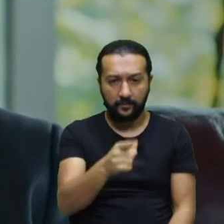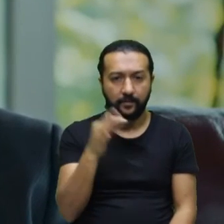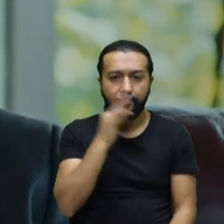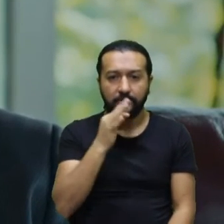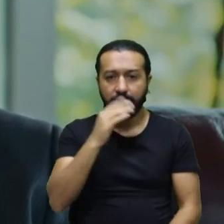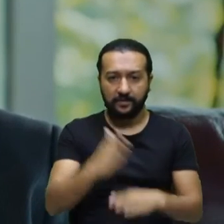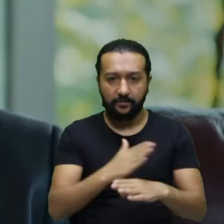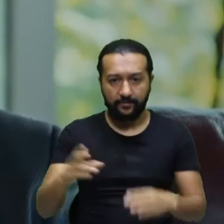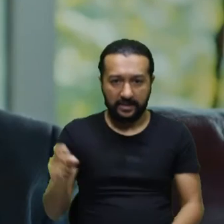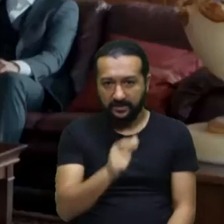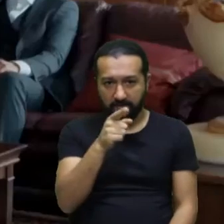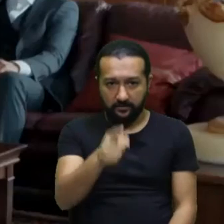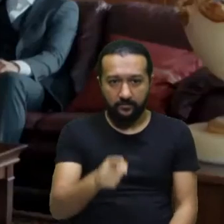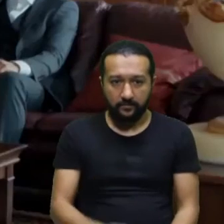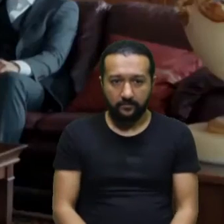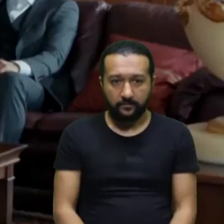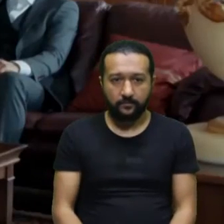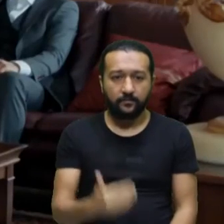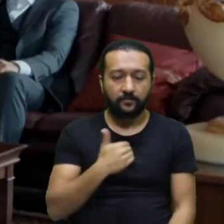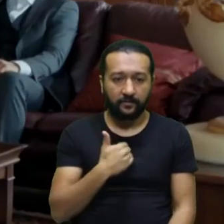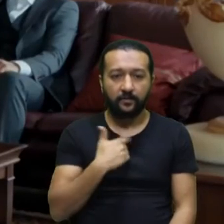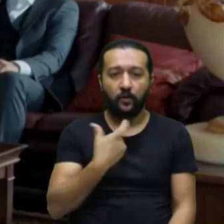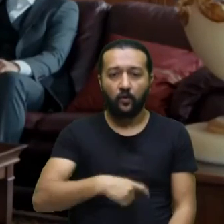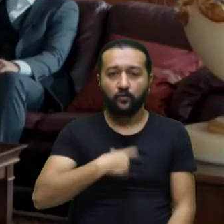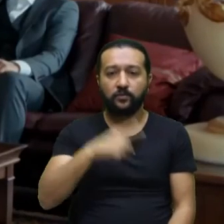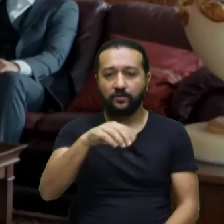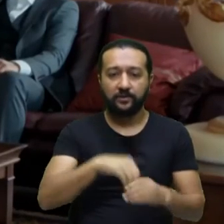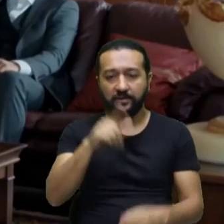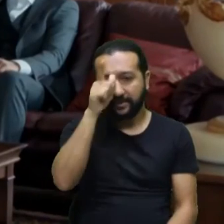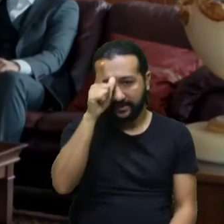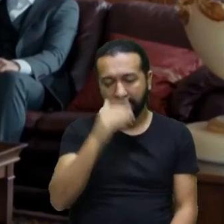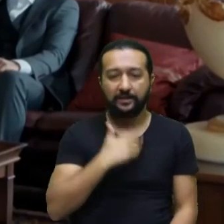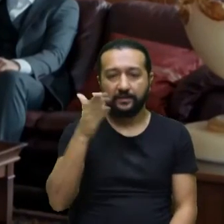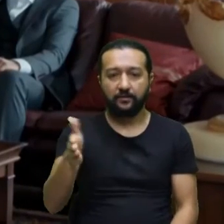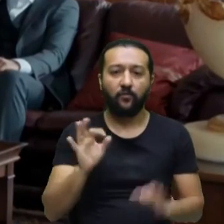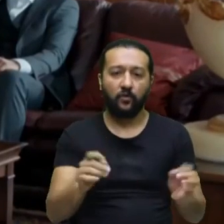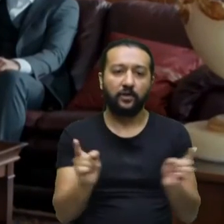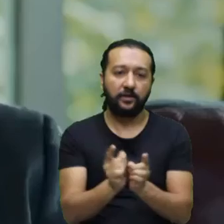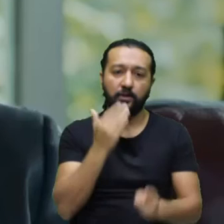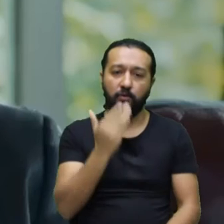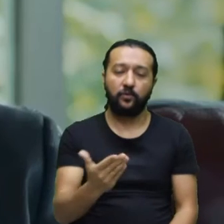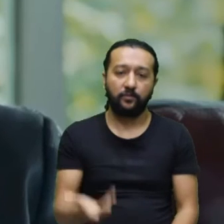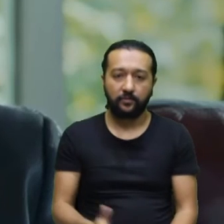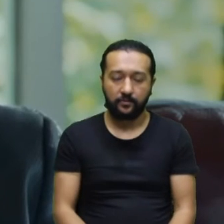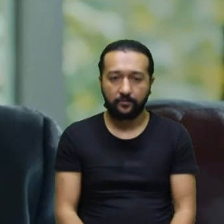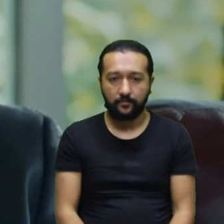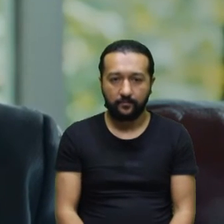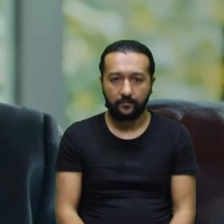Siz de mi benzer bir sebepten dolayı kaçırıldınız? Ben özel bir durum için Irak'taydım. O kadarını söyleyebilirim.